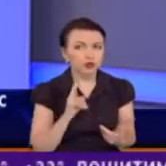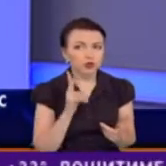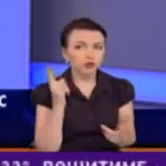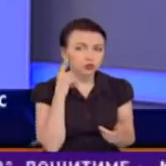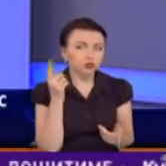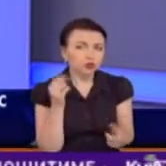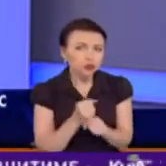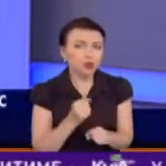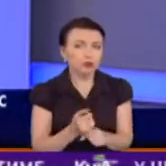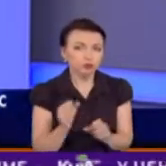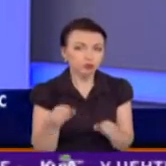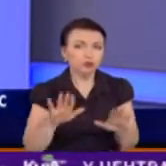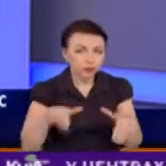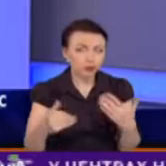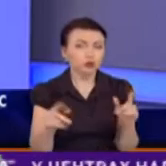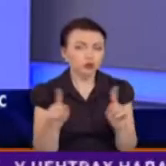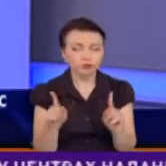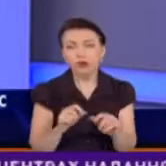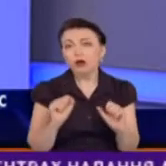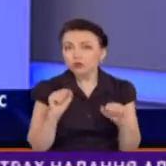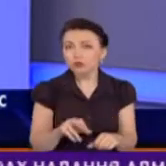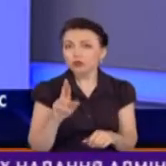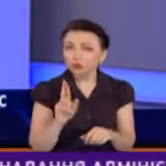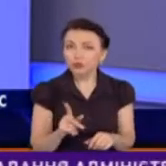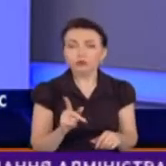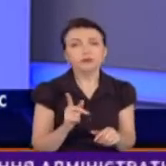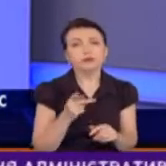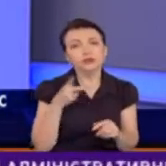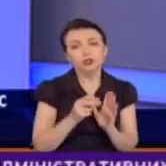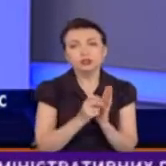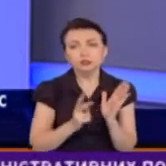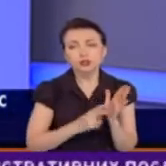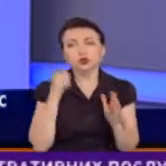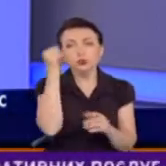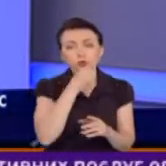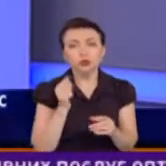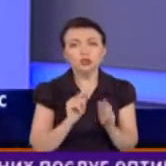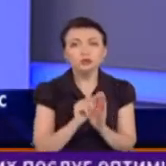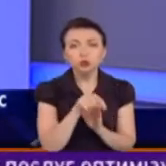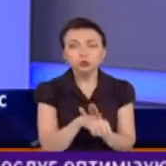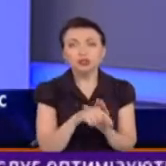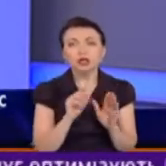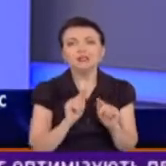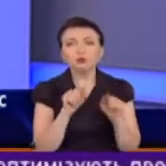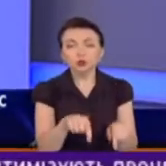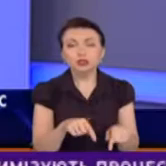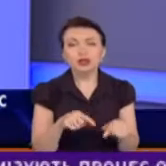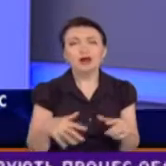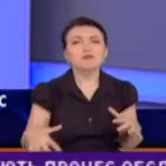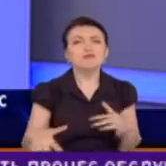де зробить нарешті. Можна було б, наприклад, у 2017 році запустити масштабні програми